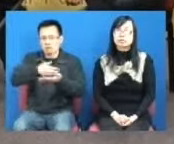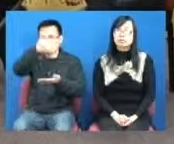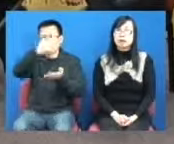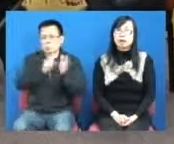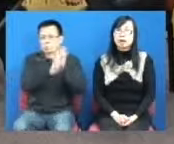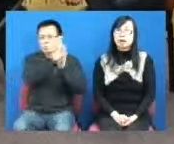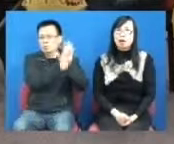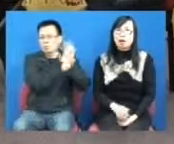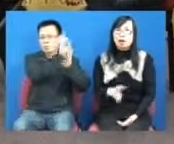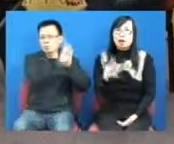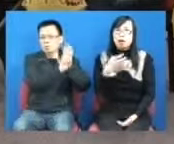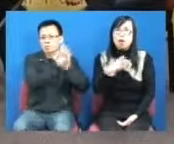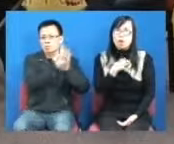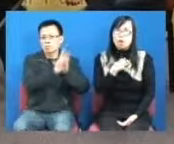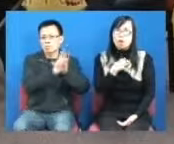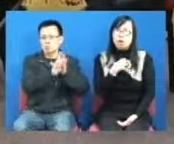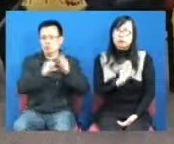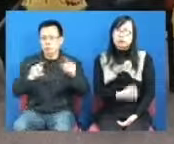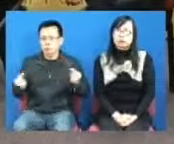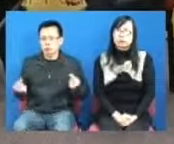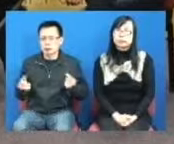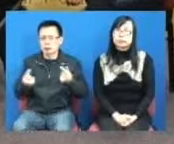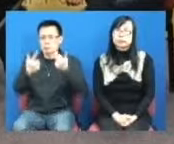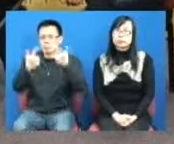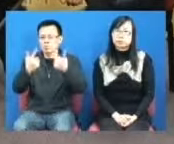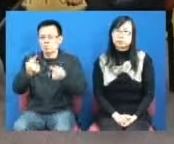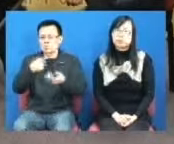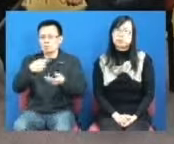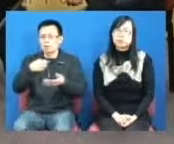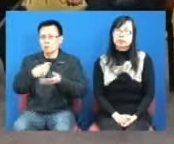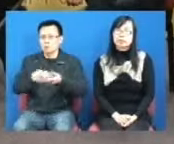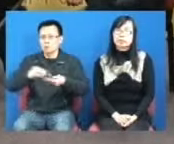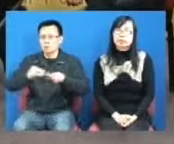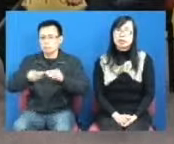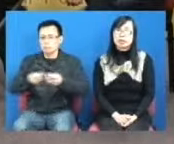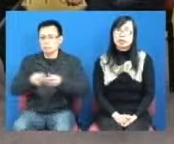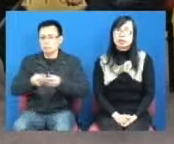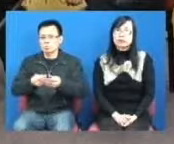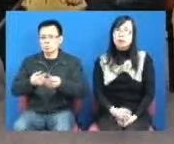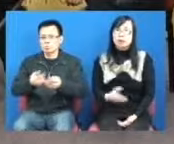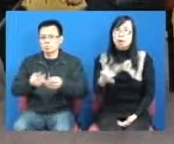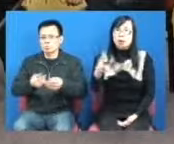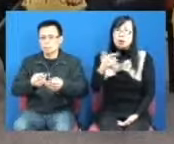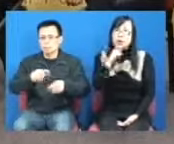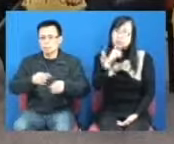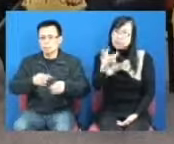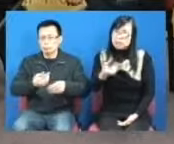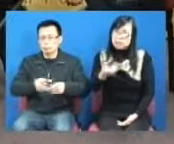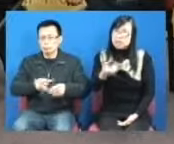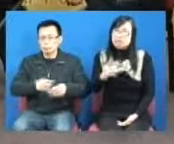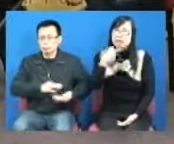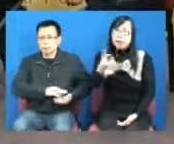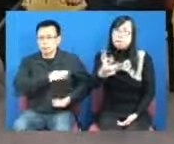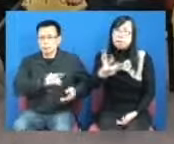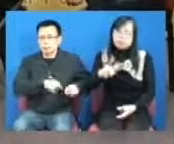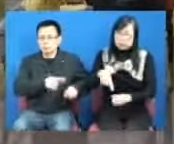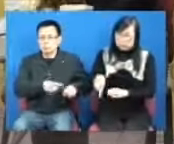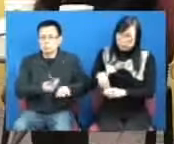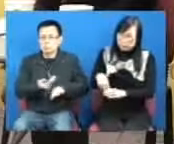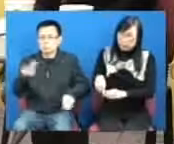接著通脹就叫I-BON接著貧富懸殊他有些錢給那些清貧學